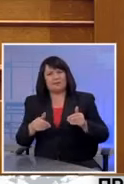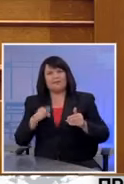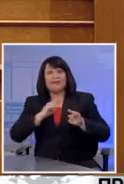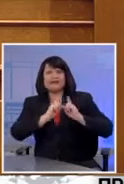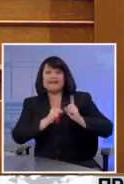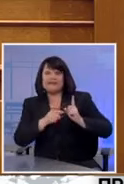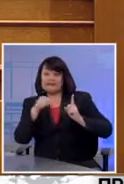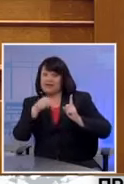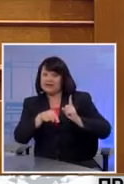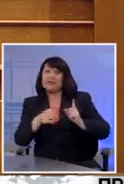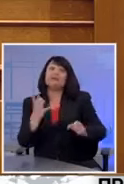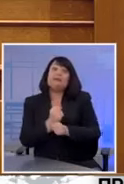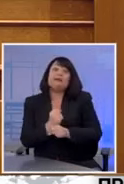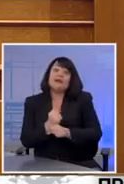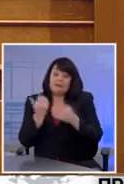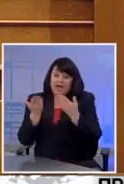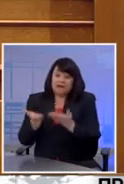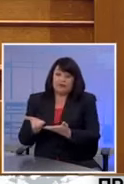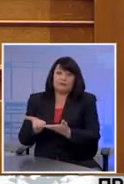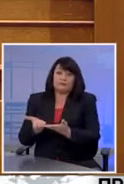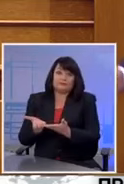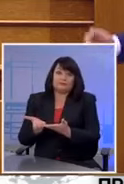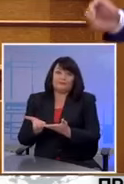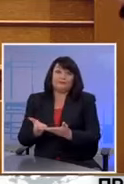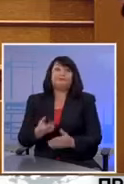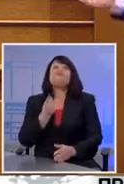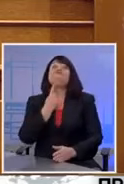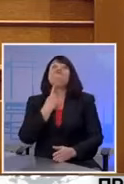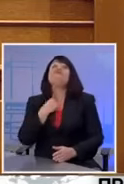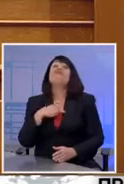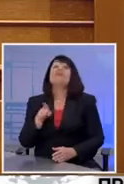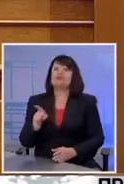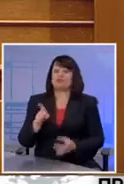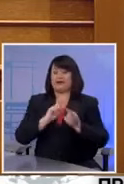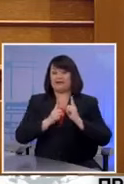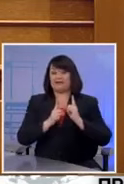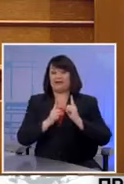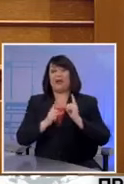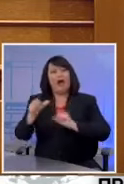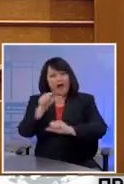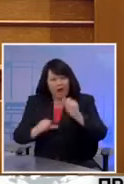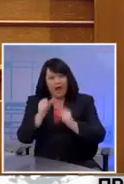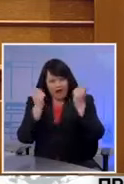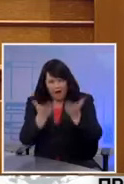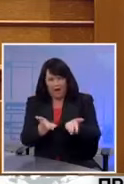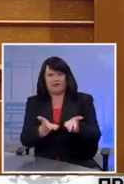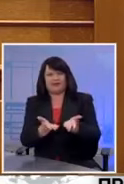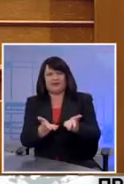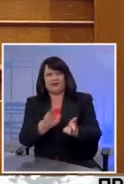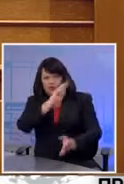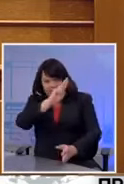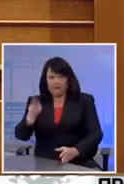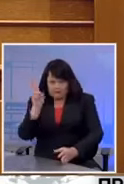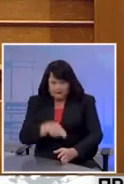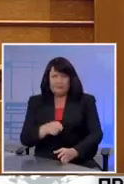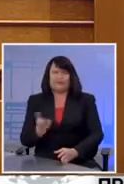συμβιβασμό πετύχαμε με την εταιρεία. Αν δεν σας αρέσει, κύριε Τσίπρα, να τον αλλάξετε, να το